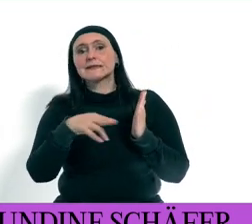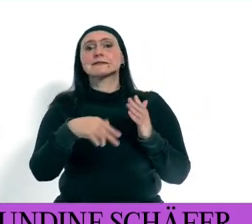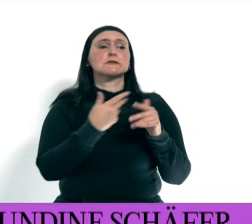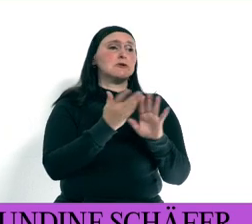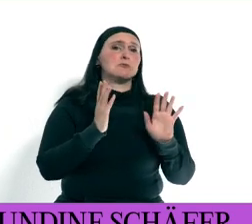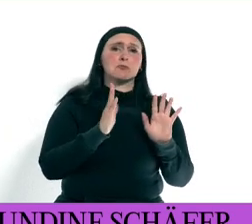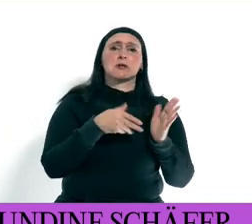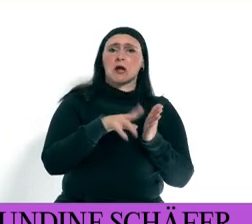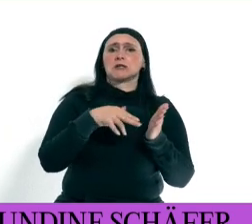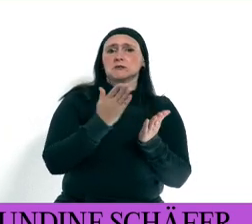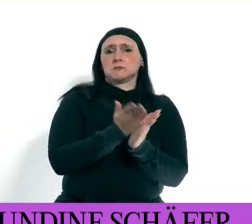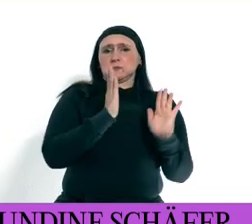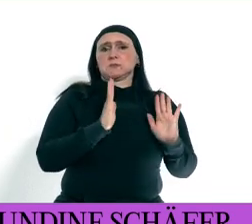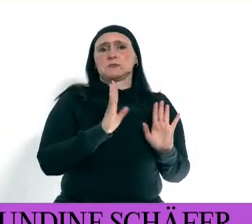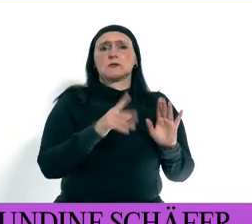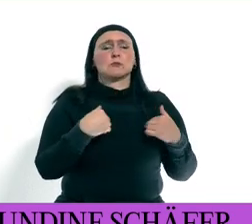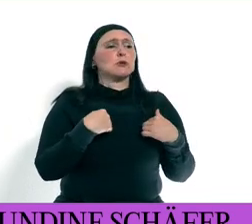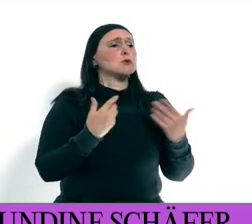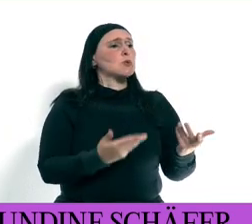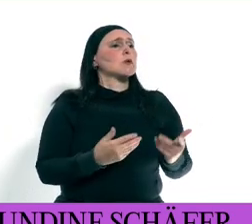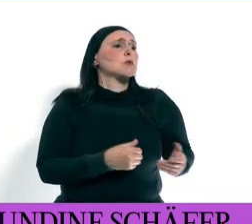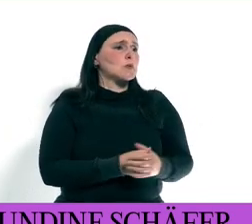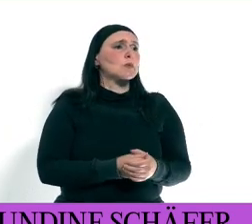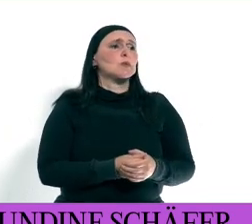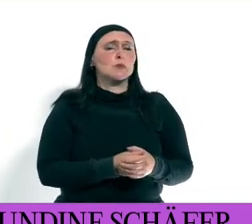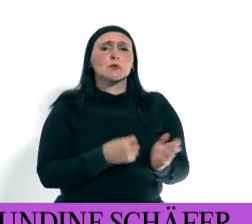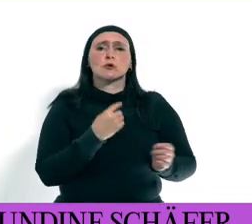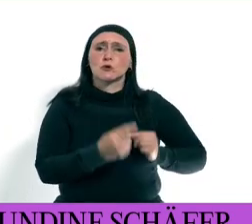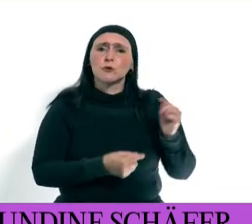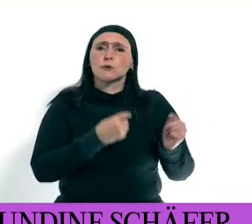viel Verantwortung.